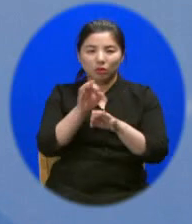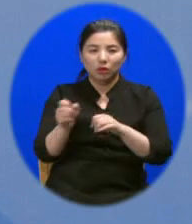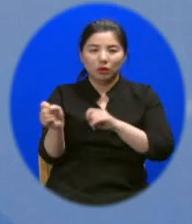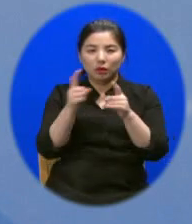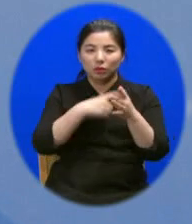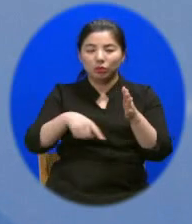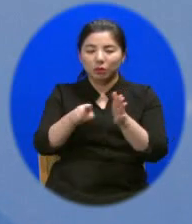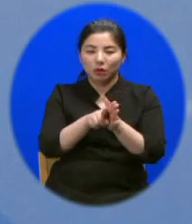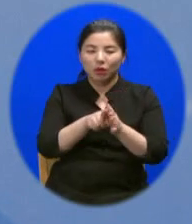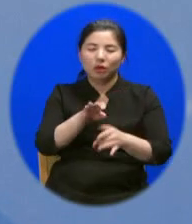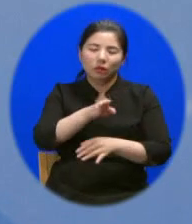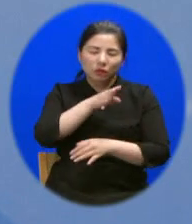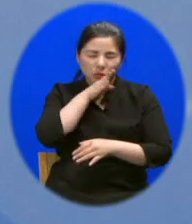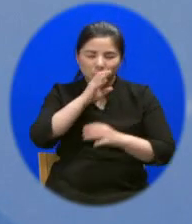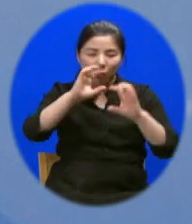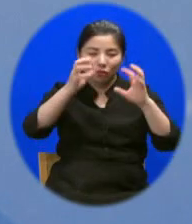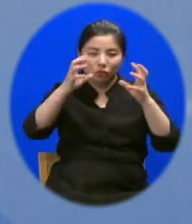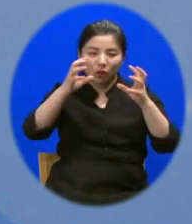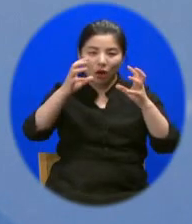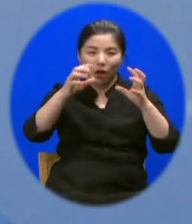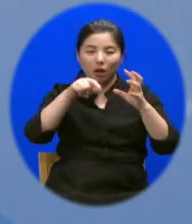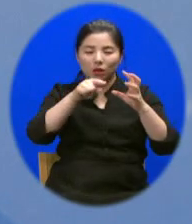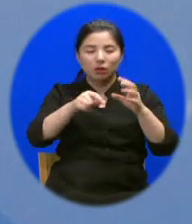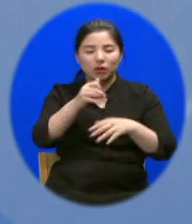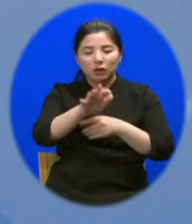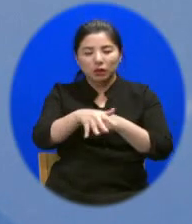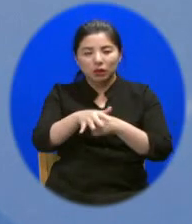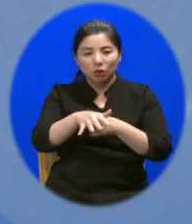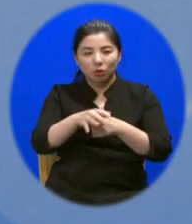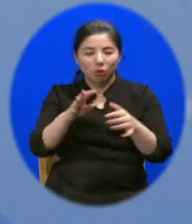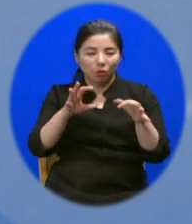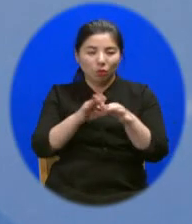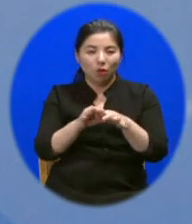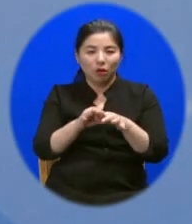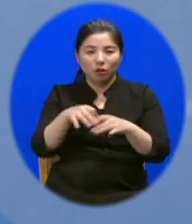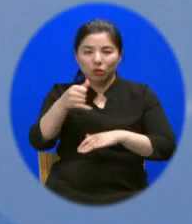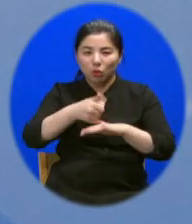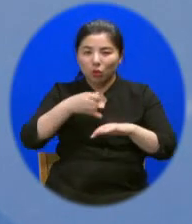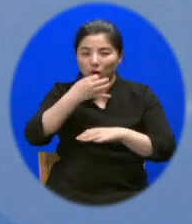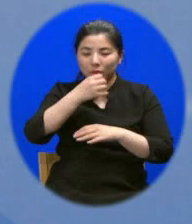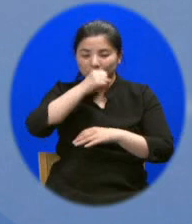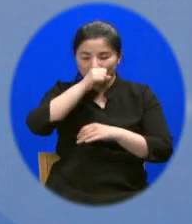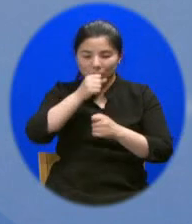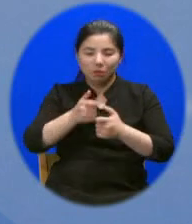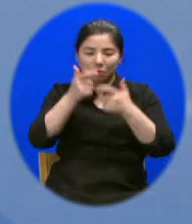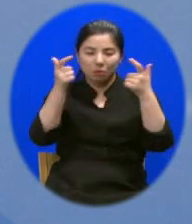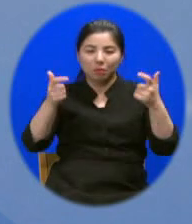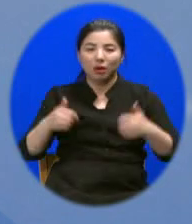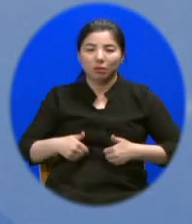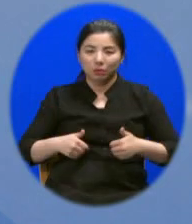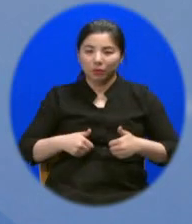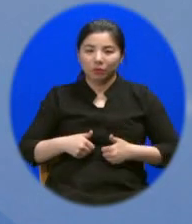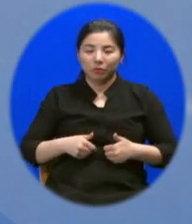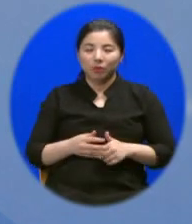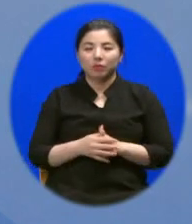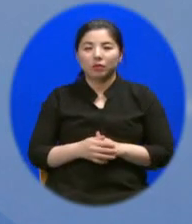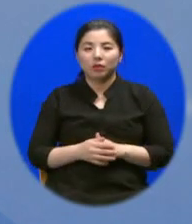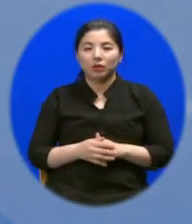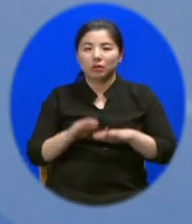위해서는 정말로 국가가 정말로 농촌과 관련된 놈 예선을 확대할 필요가 있는데 이번